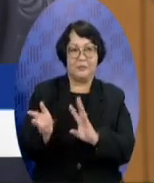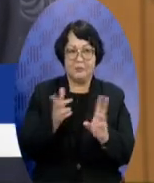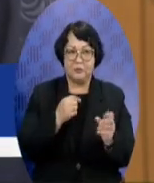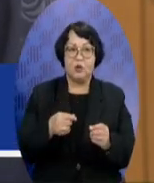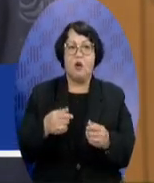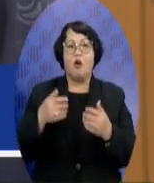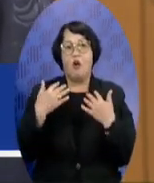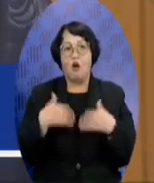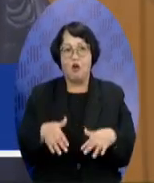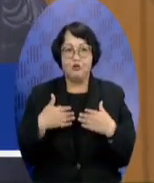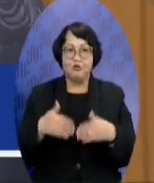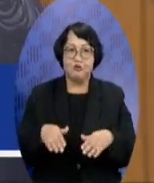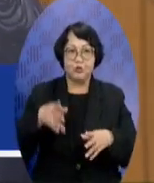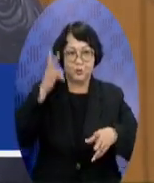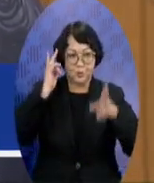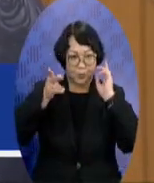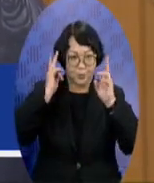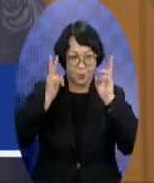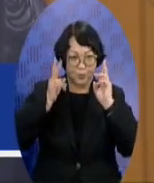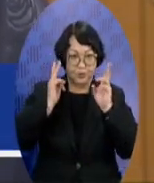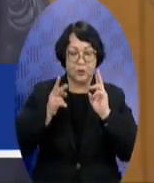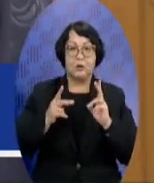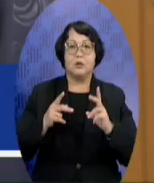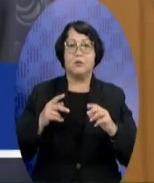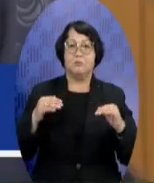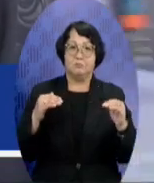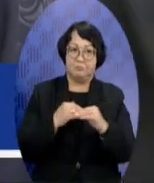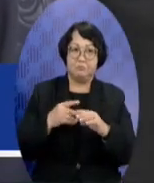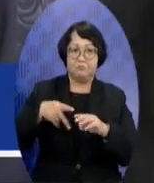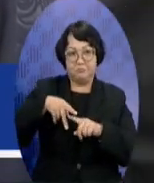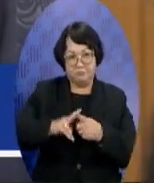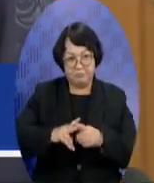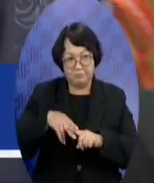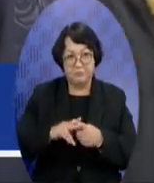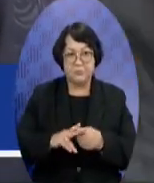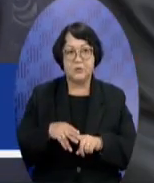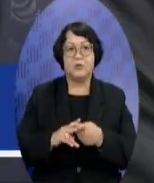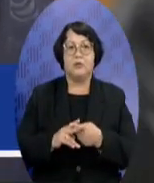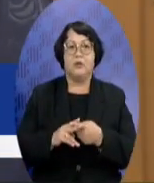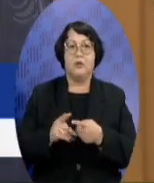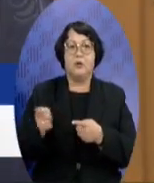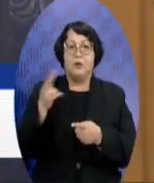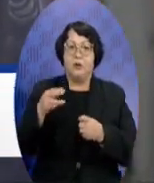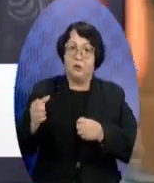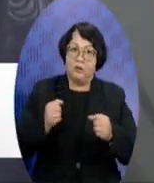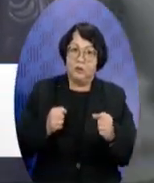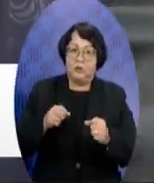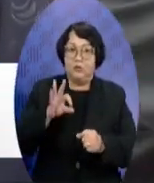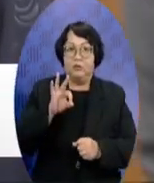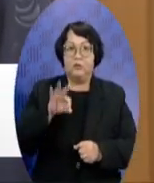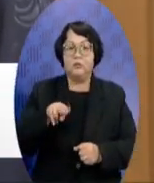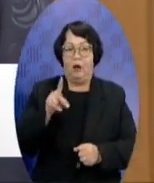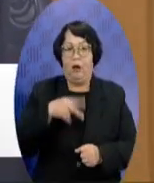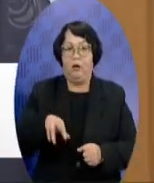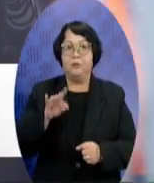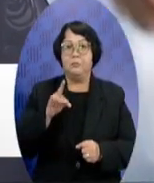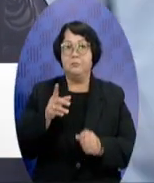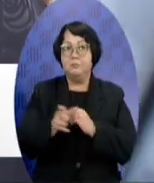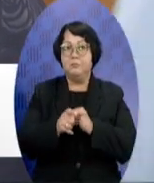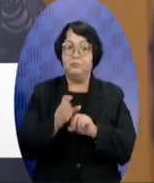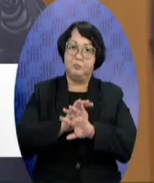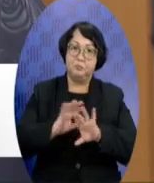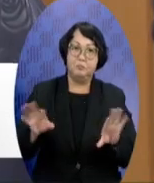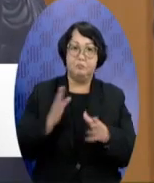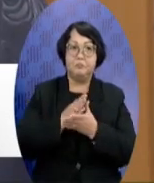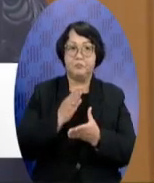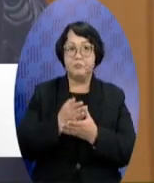мэрэгжил бол автомашин засварчин мэрэгжлүүд бол хүнд машин механизмын операторчин гих зэрэг болсон нэлээ олон мэрэгжлүүд эрэлт хэрэгцээ байгаа